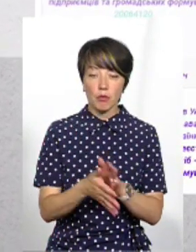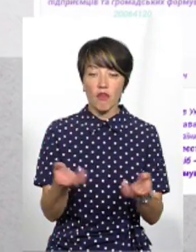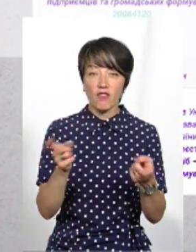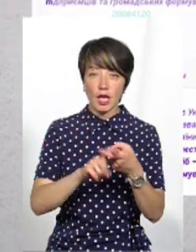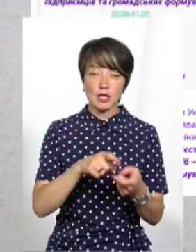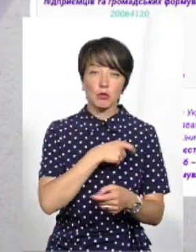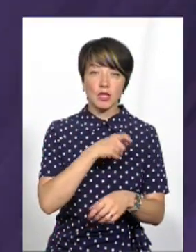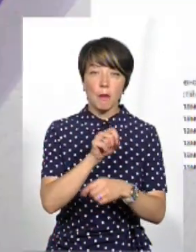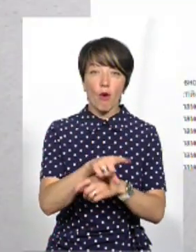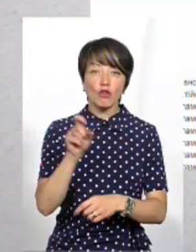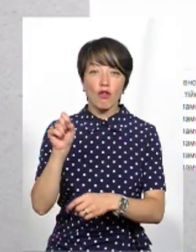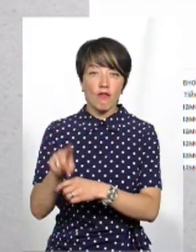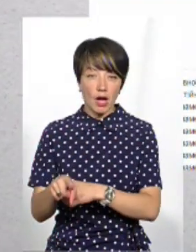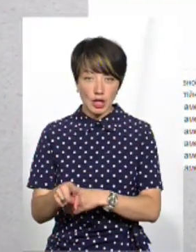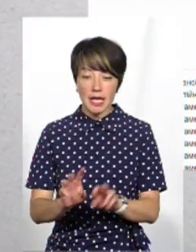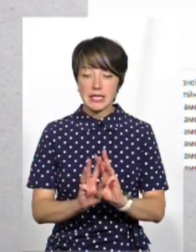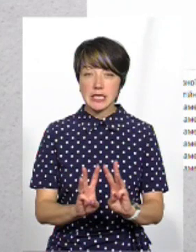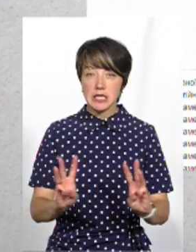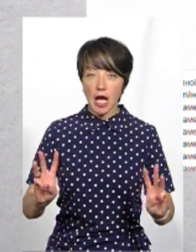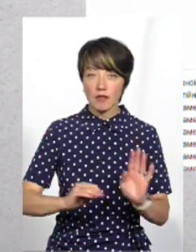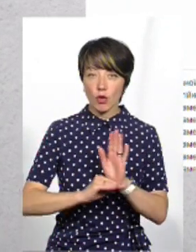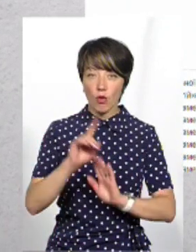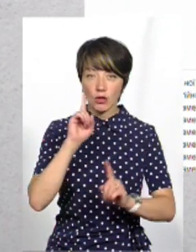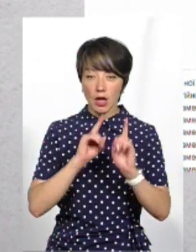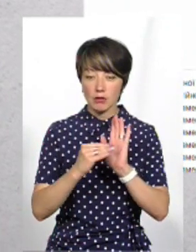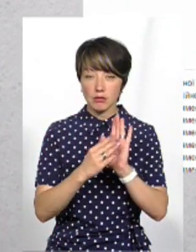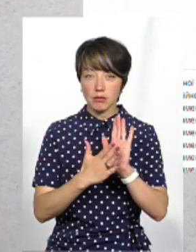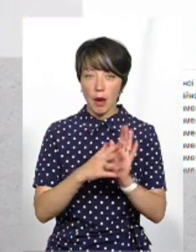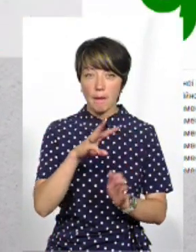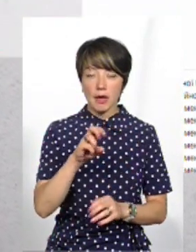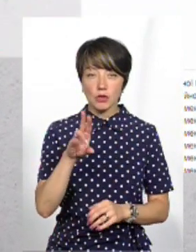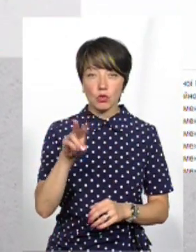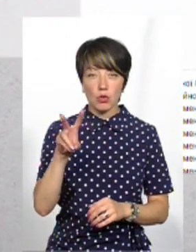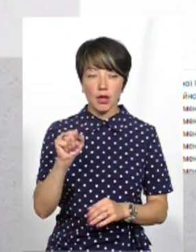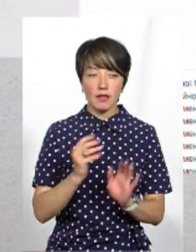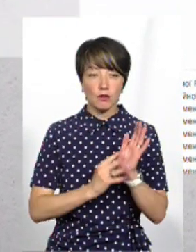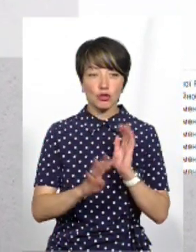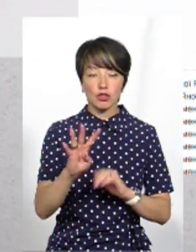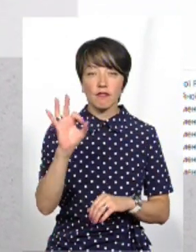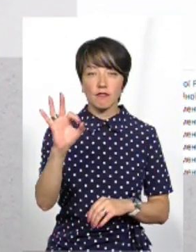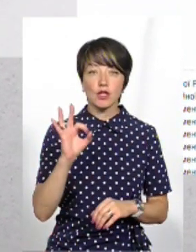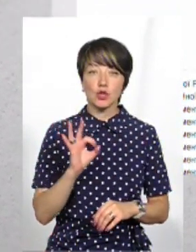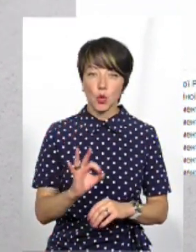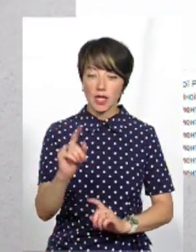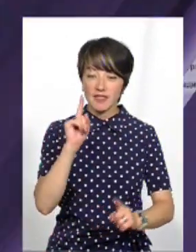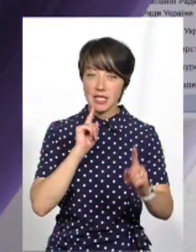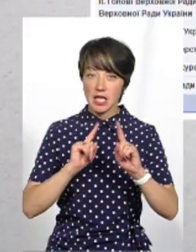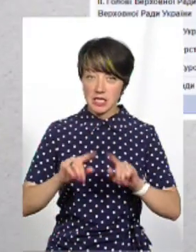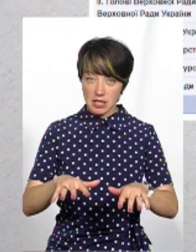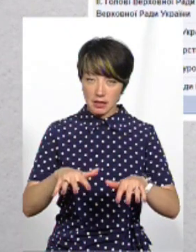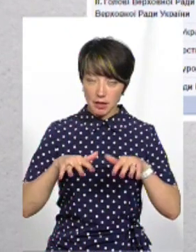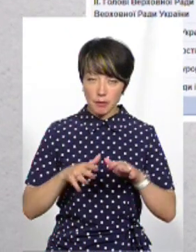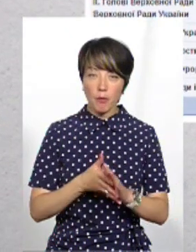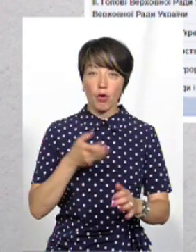виконанням депутатських повноважень. Сайт Верховної Ради констатує присутність Мацоли на 94% пленарних засідань,